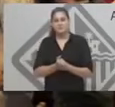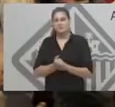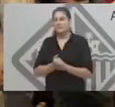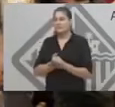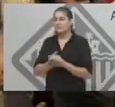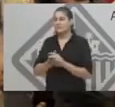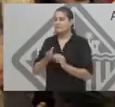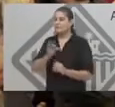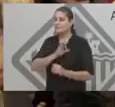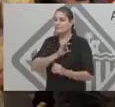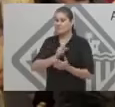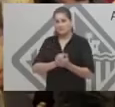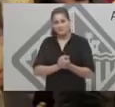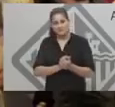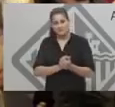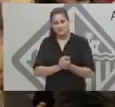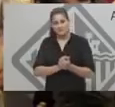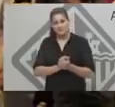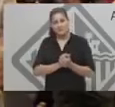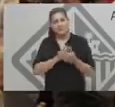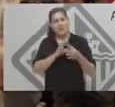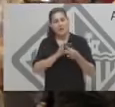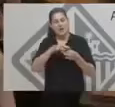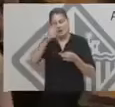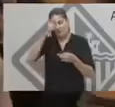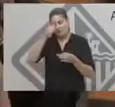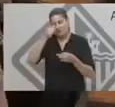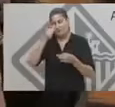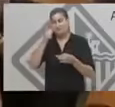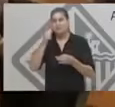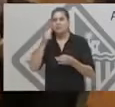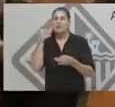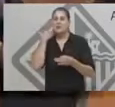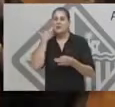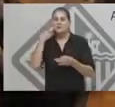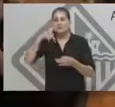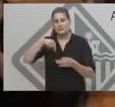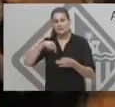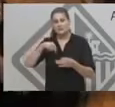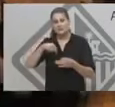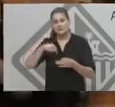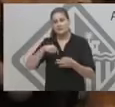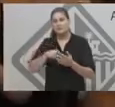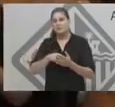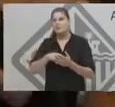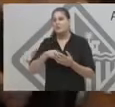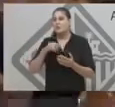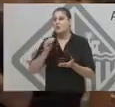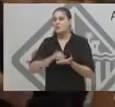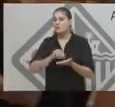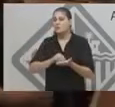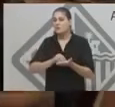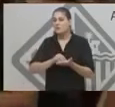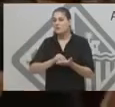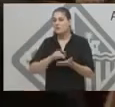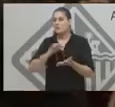Molt honorable senyor, estimat amic Antoni, en aquest acte no solen haver-hi intervencions